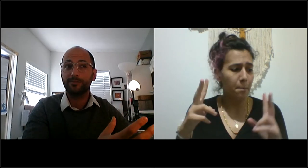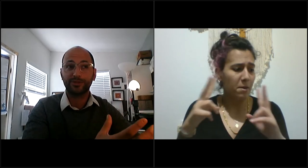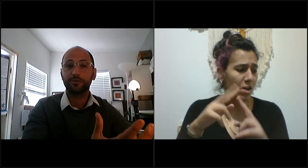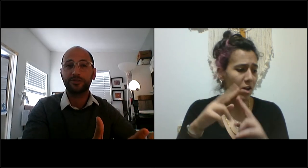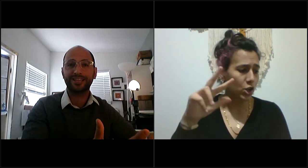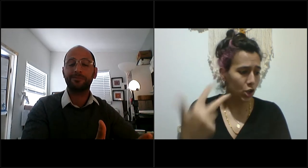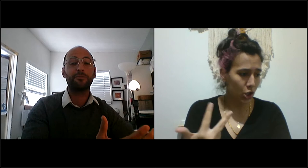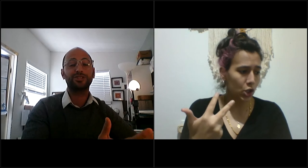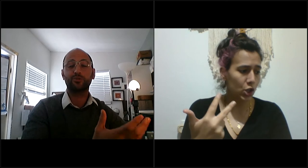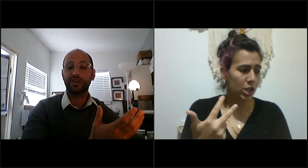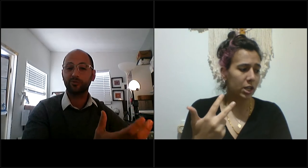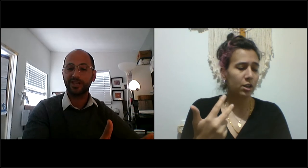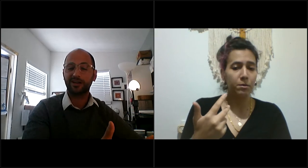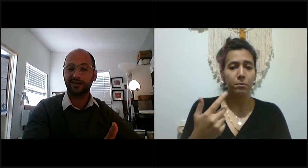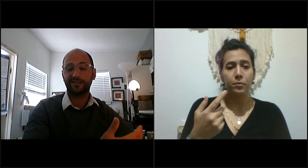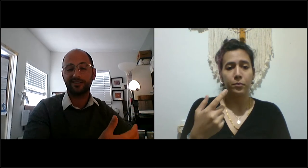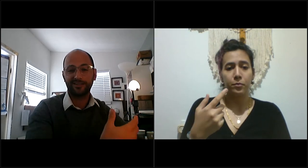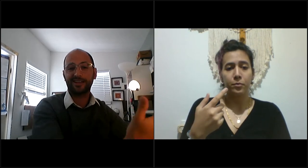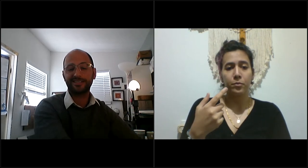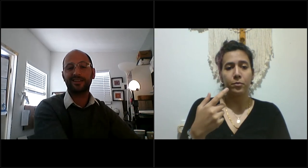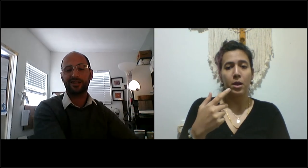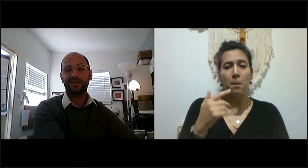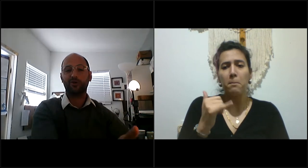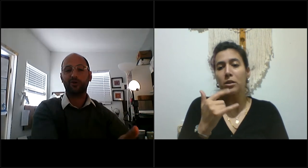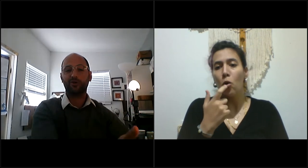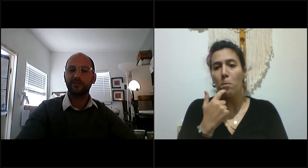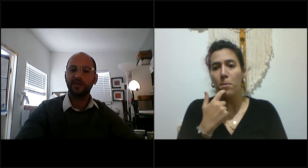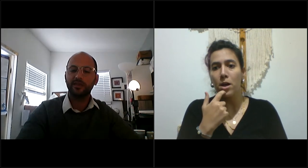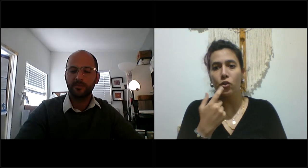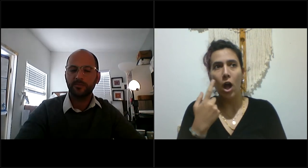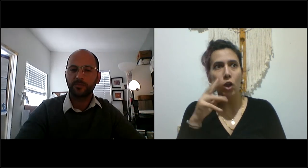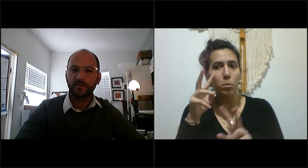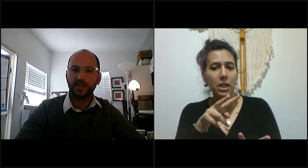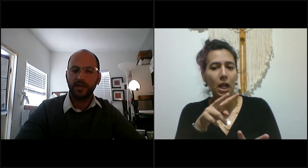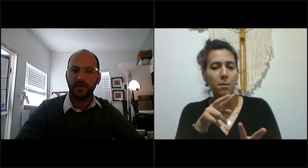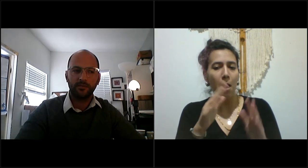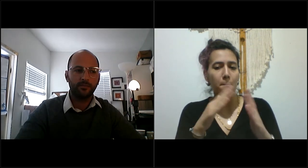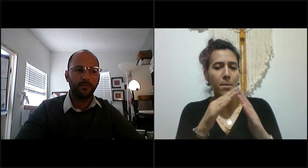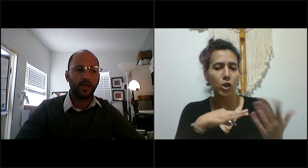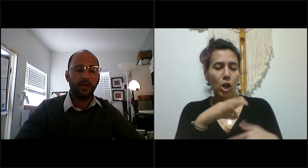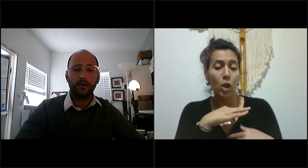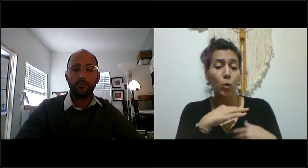אומר שאנחנו מסתכלים על הבית שלנו כמוצר קצה ללקוחות.